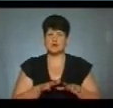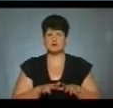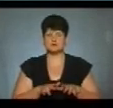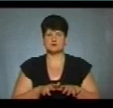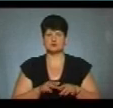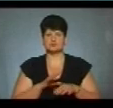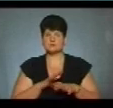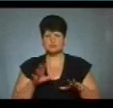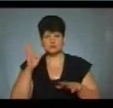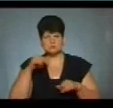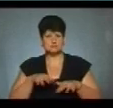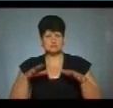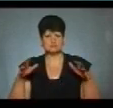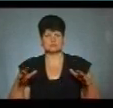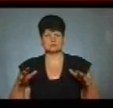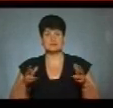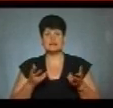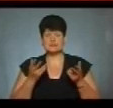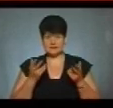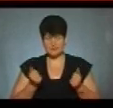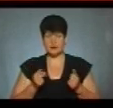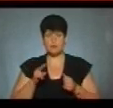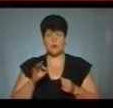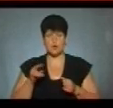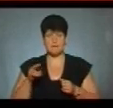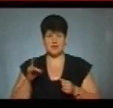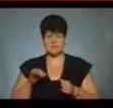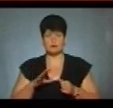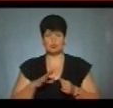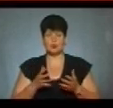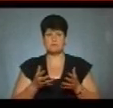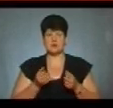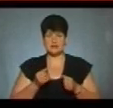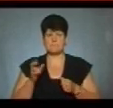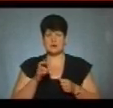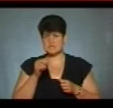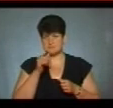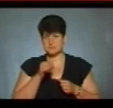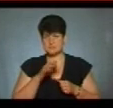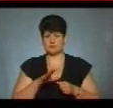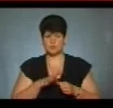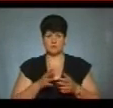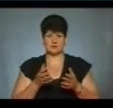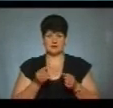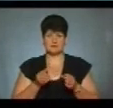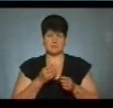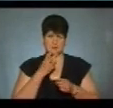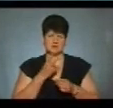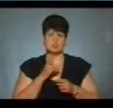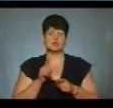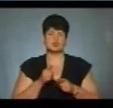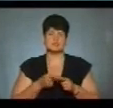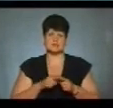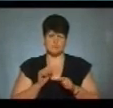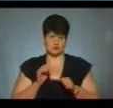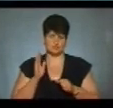попередження паводків? Так, попереджується, тому що було прийнято в березні місяці відповідними, передбачали, що такі речі можуть